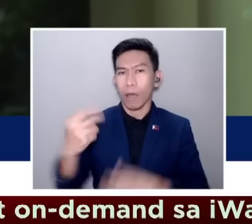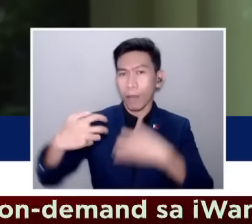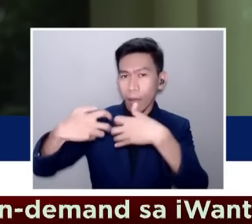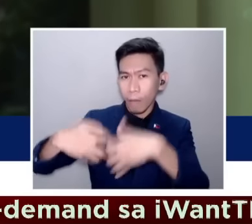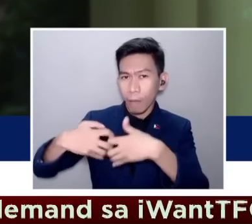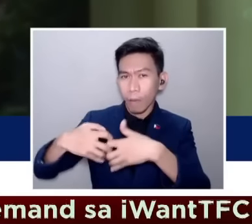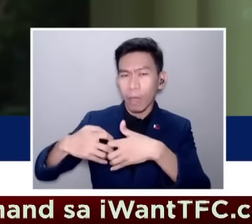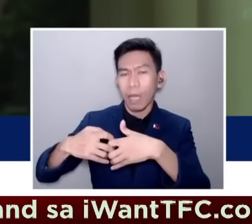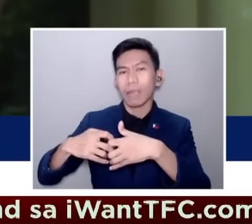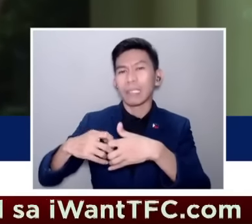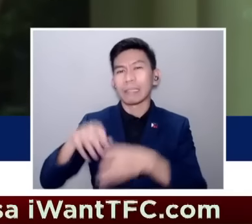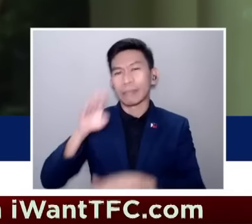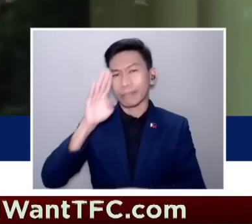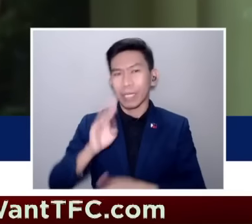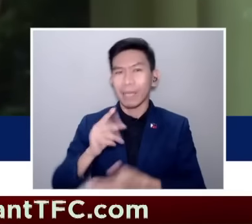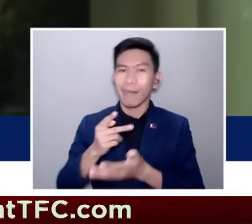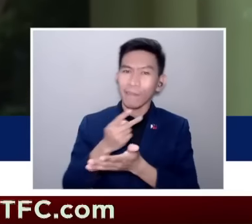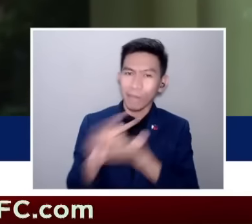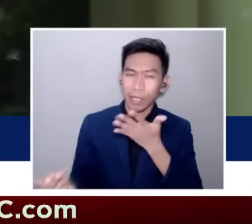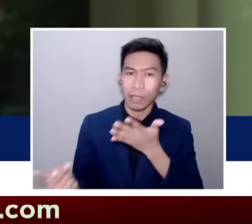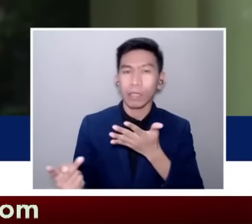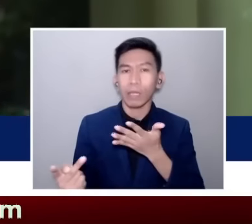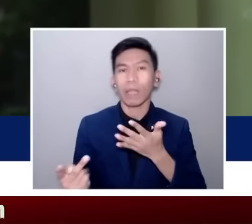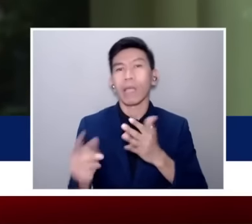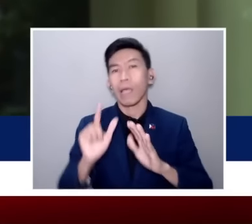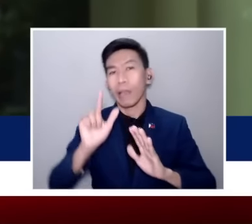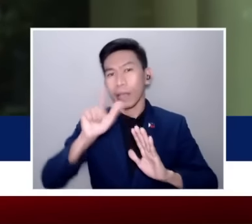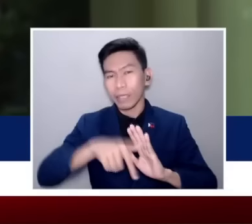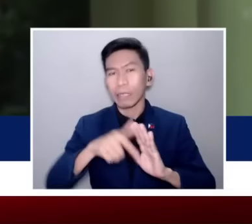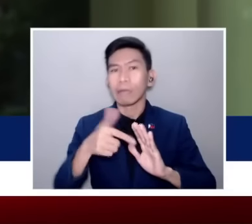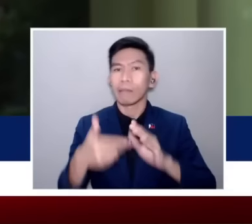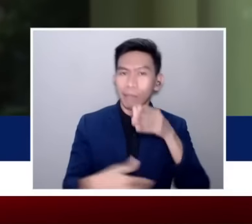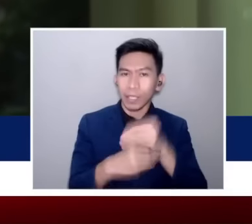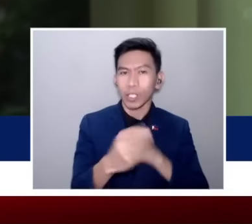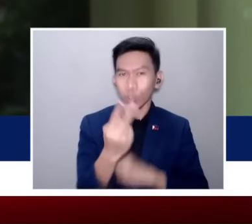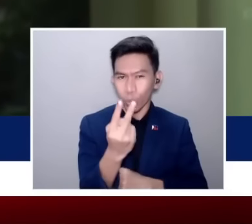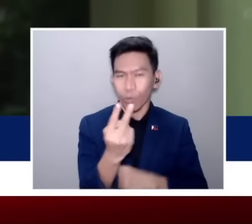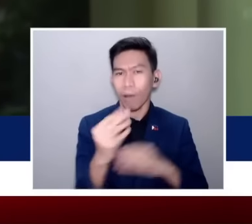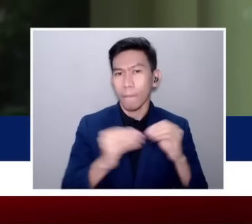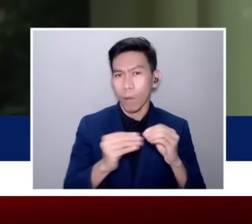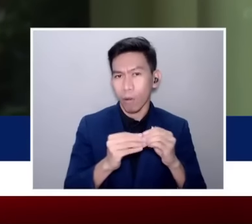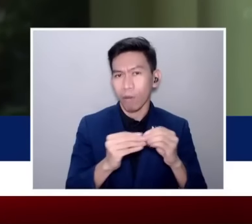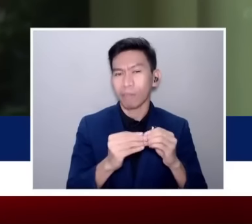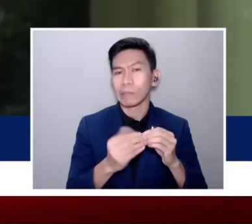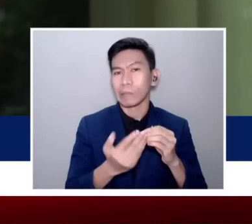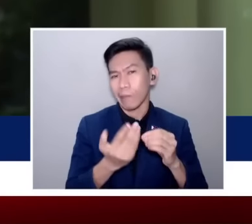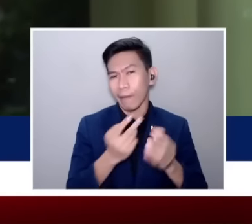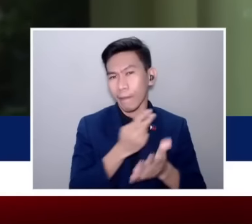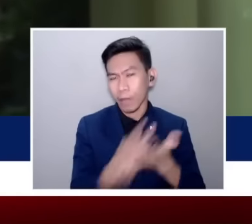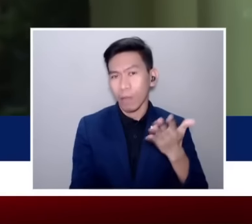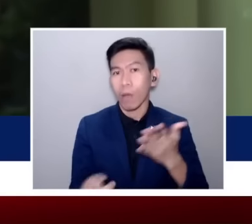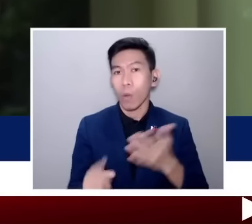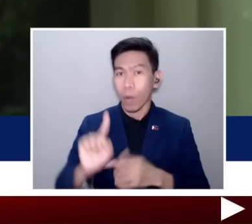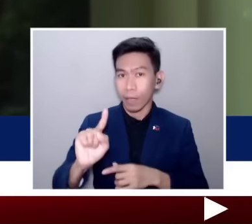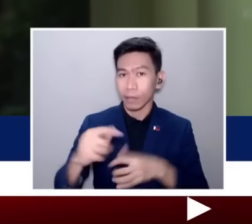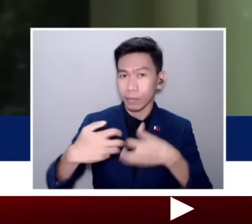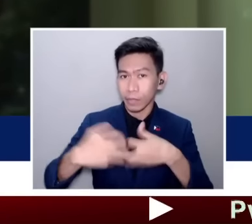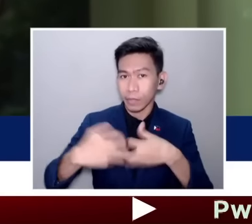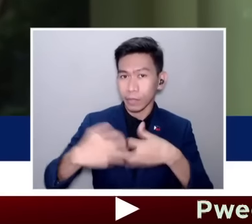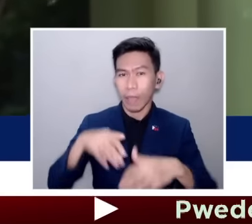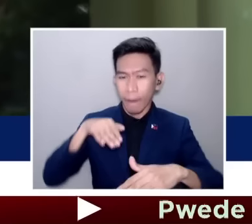pagsapit ng hapon may 2 pang BCM ang nadagdag. May isa rin BCM na nagkaroon ng paper jam. Ayon yan sa head